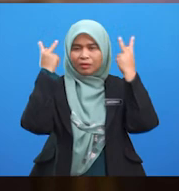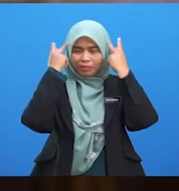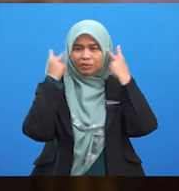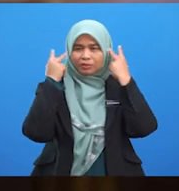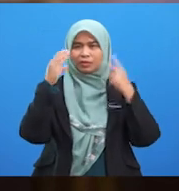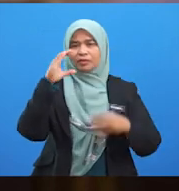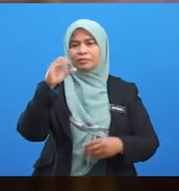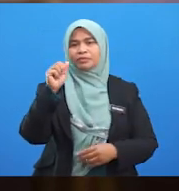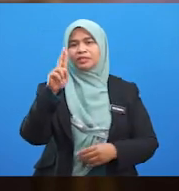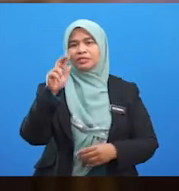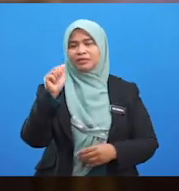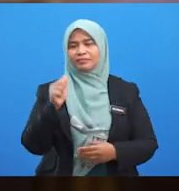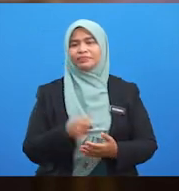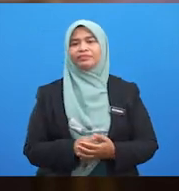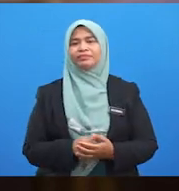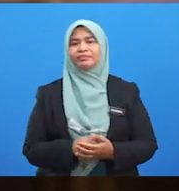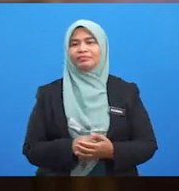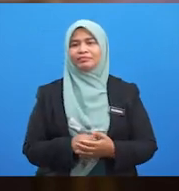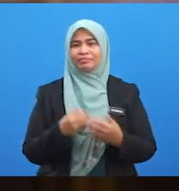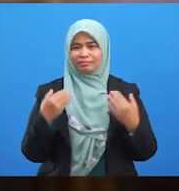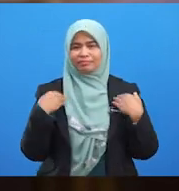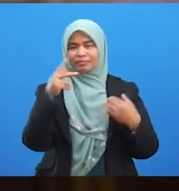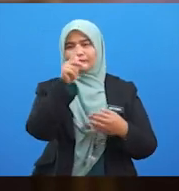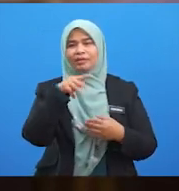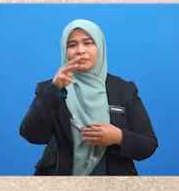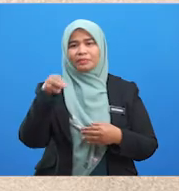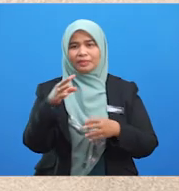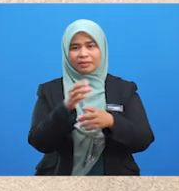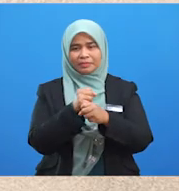Adakah murid-murid cikgu dapat membezakannya?